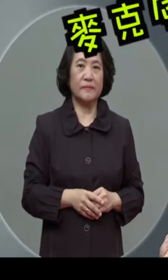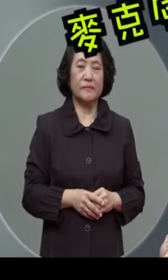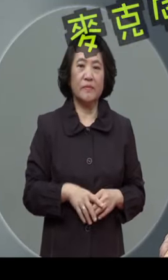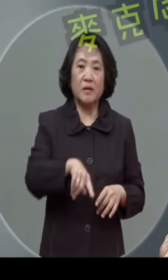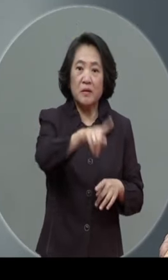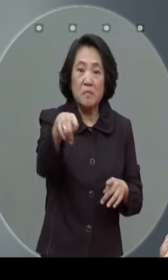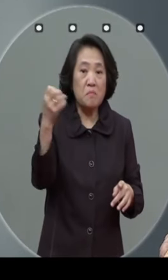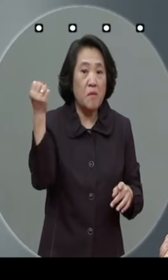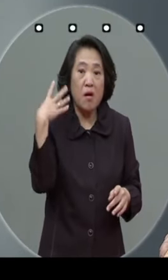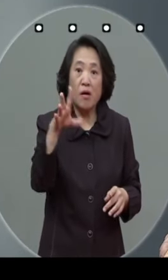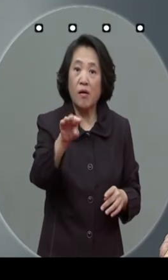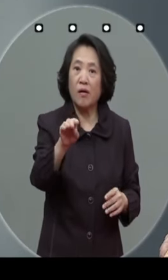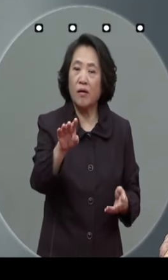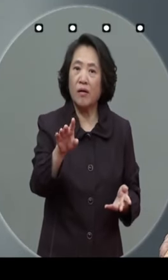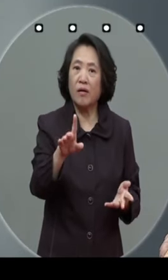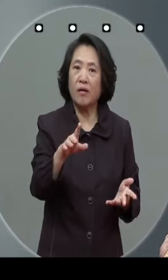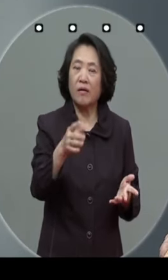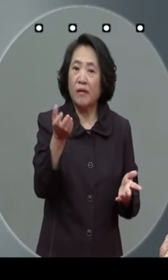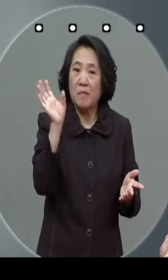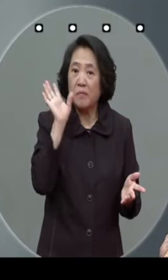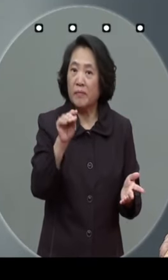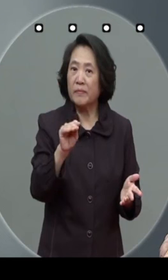恁有听到无？